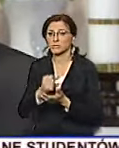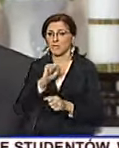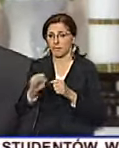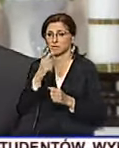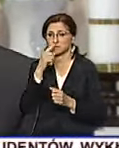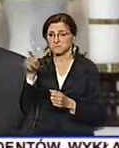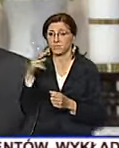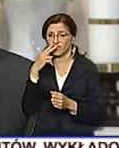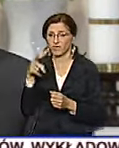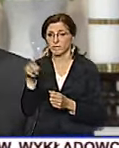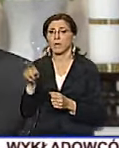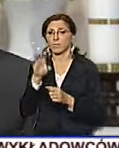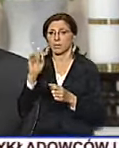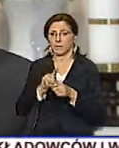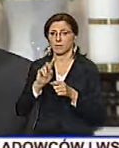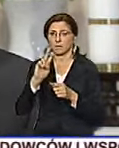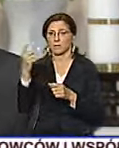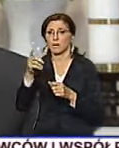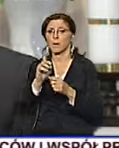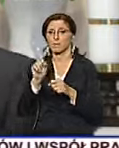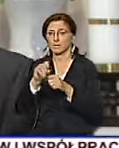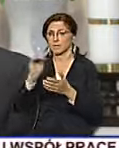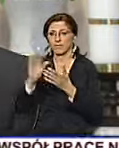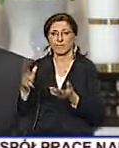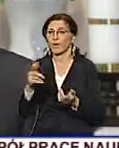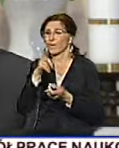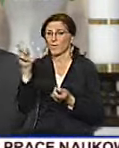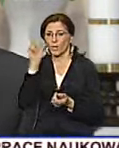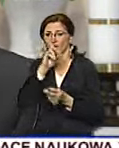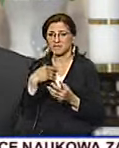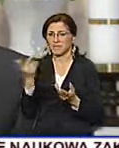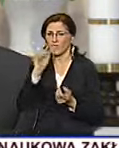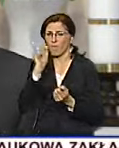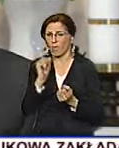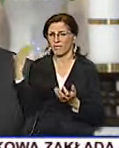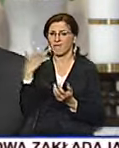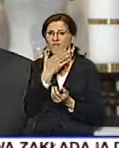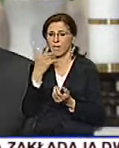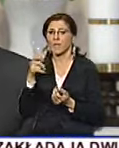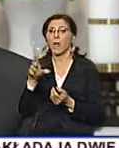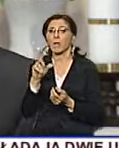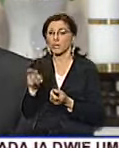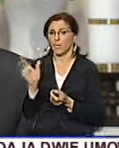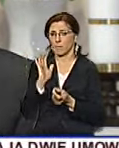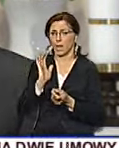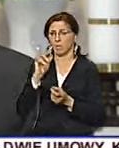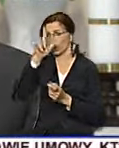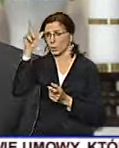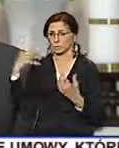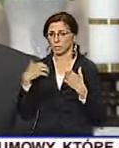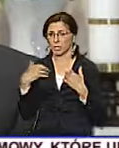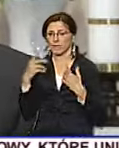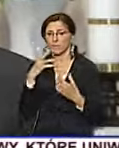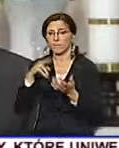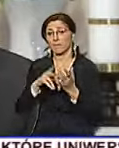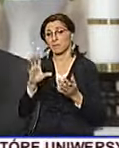nawet widoczne po obu stronach pergaminu. Tego nikt do tej pory nie umieszczał, ale są to znaki życia społecznego, być